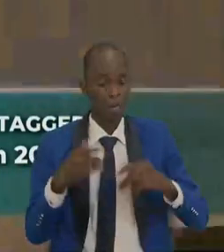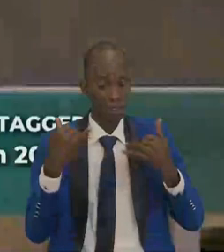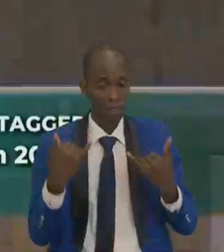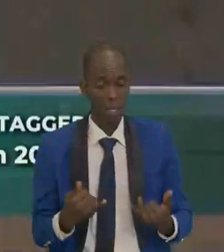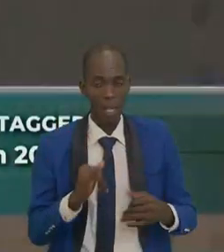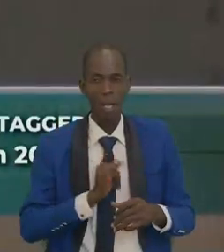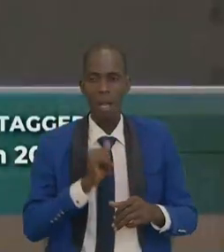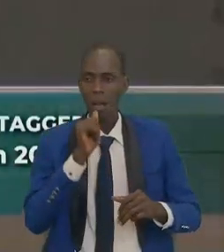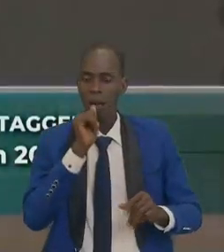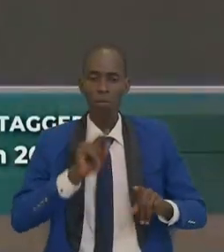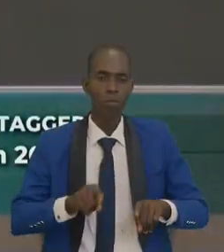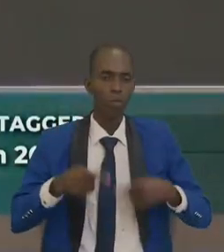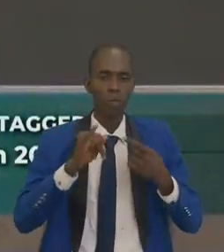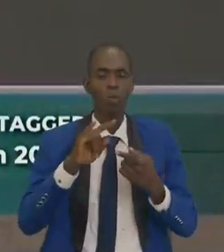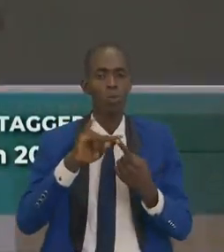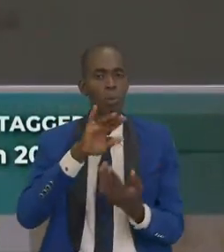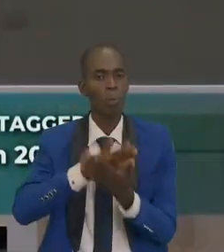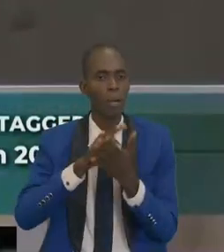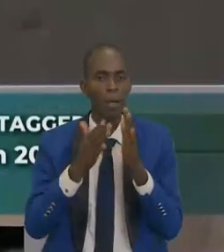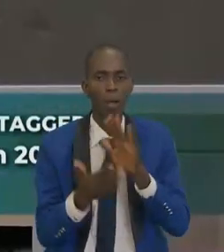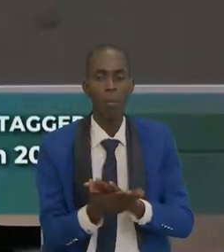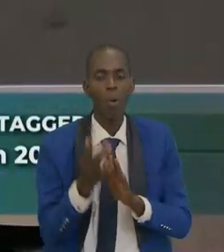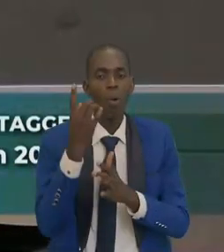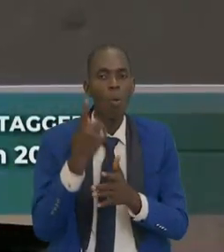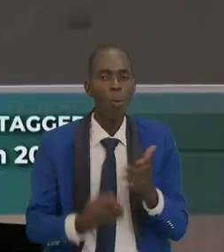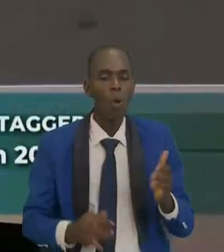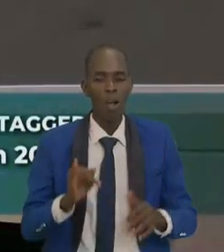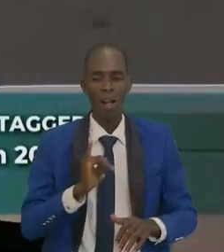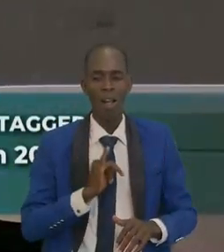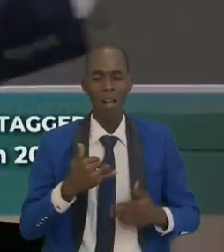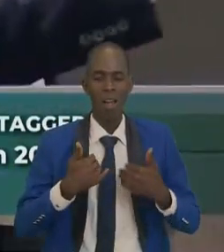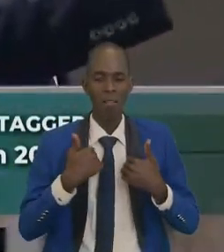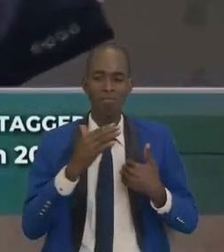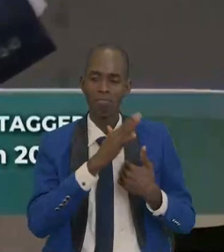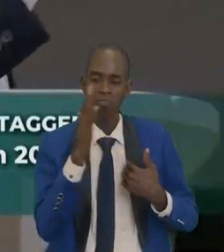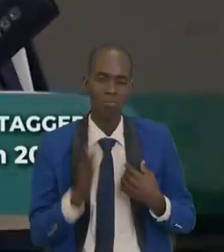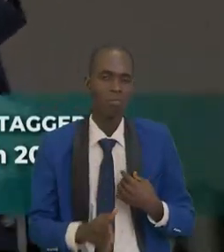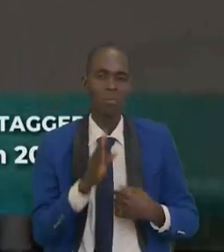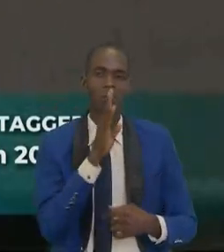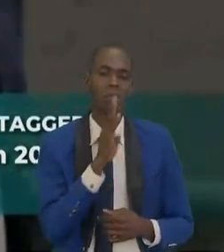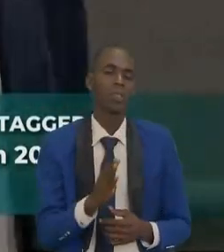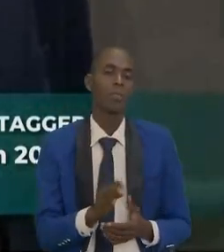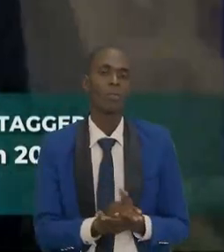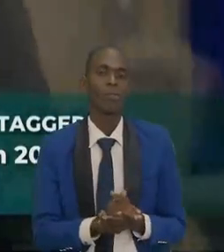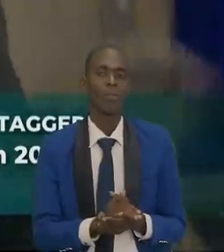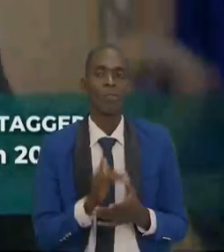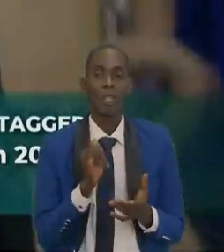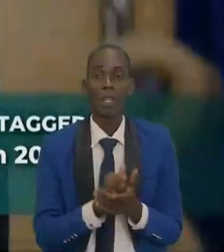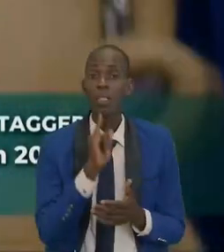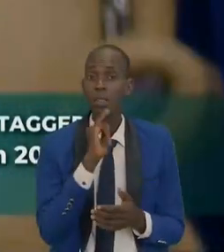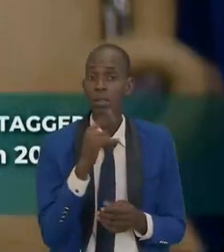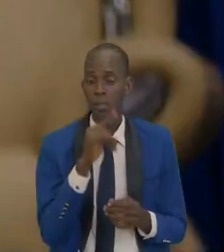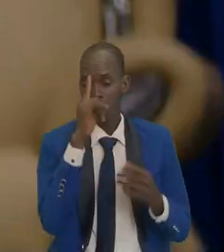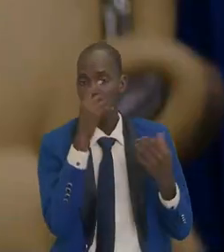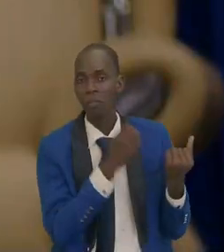je vais devenir ce que je n'ai jamais été. Ça, c'est la foi, ça, c'est la